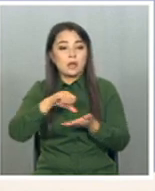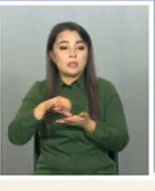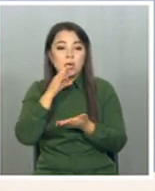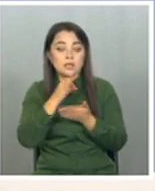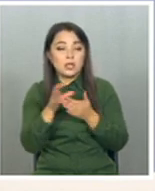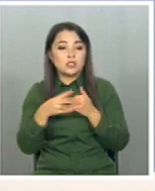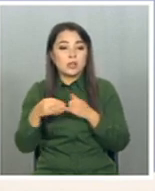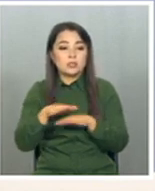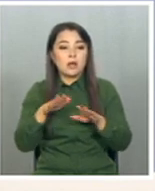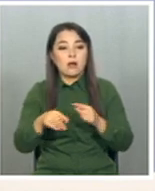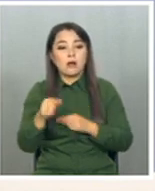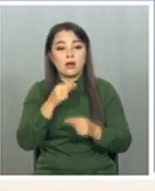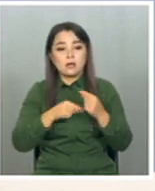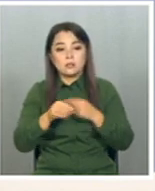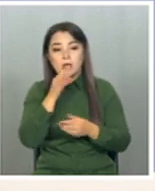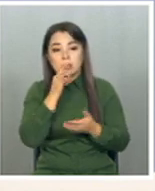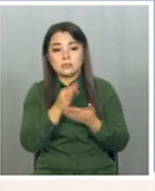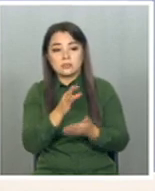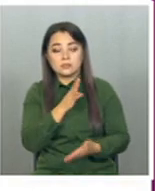жерлері қайтарылды.